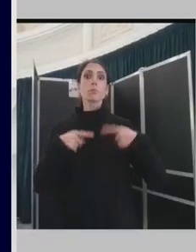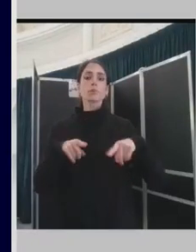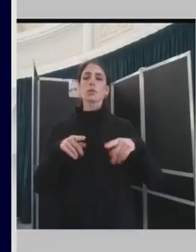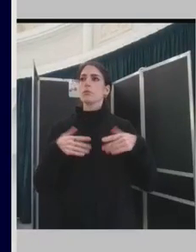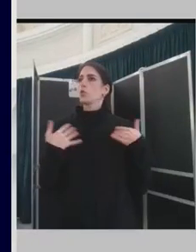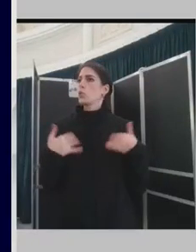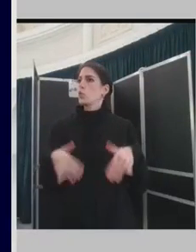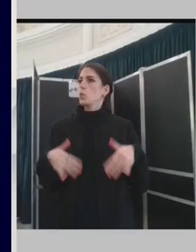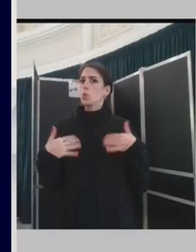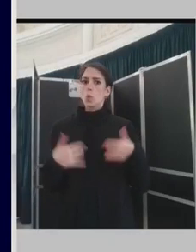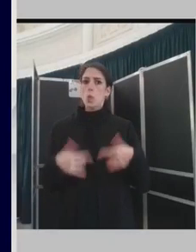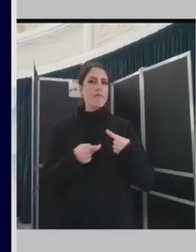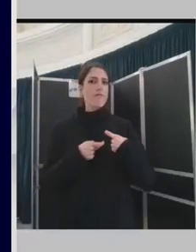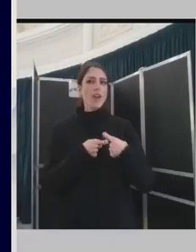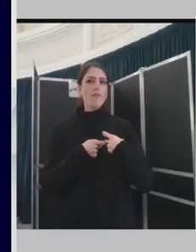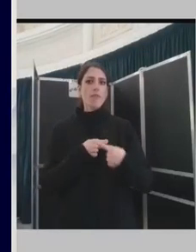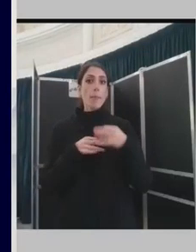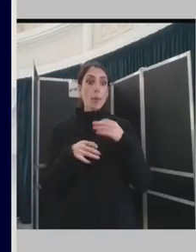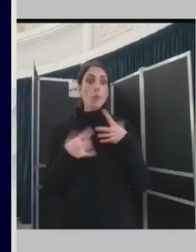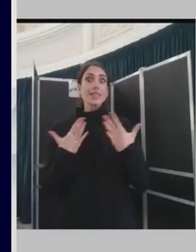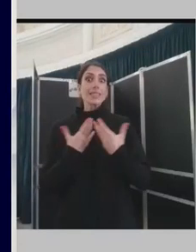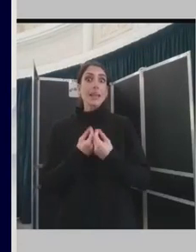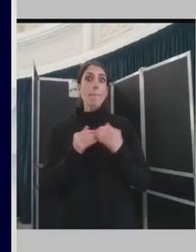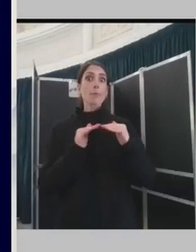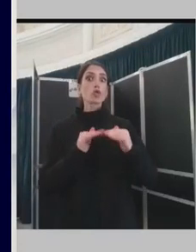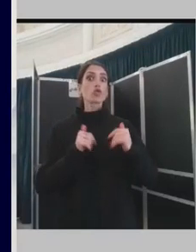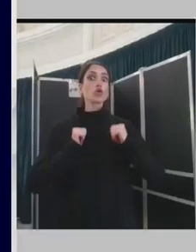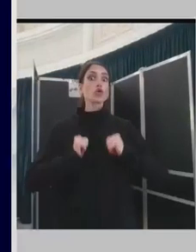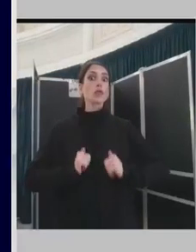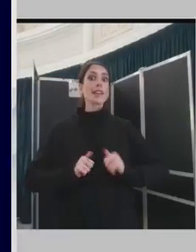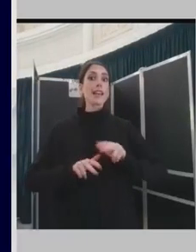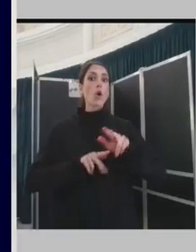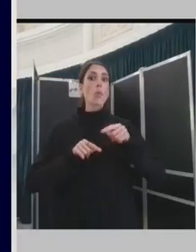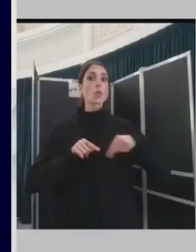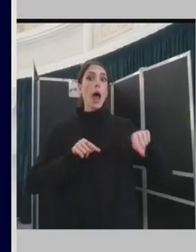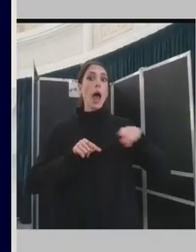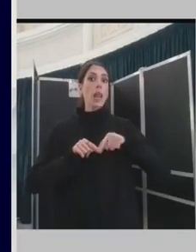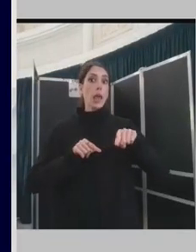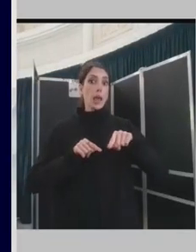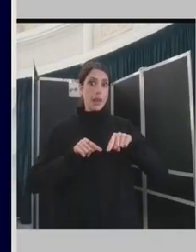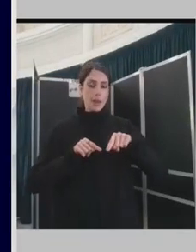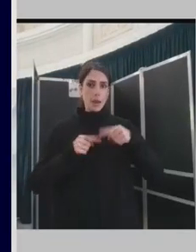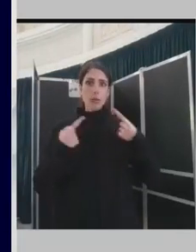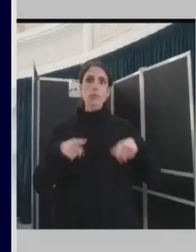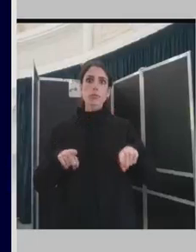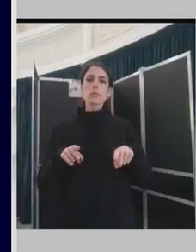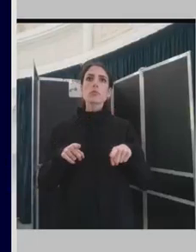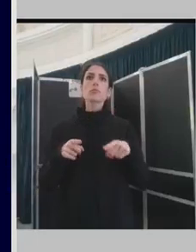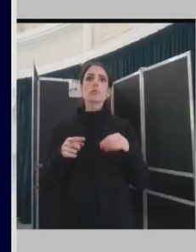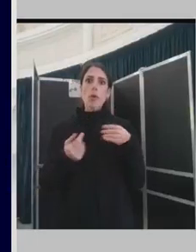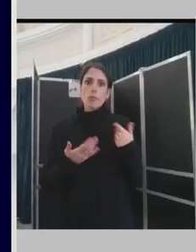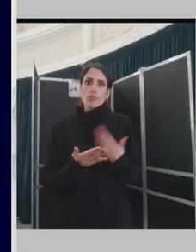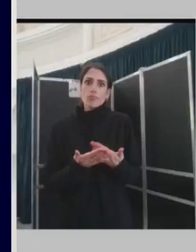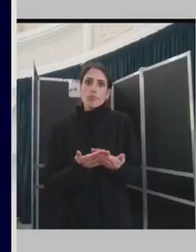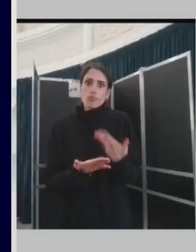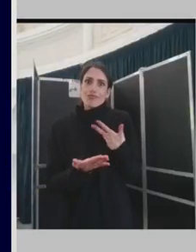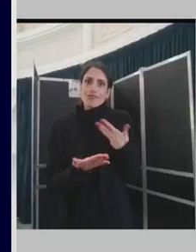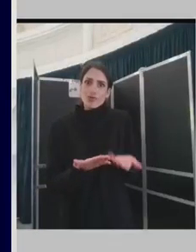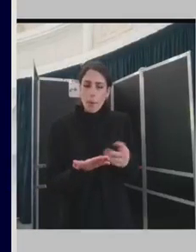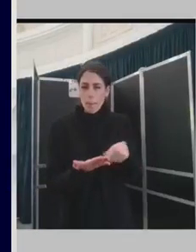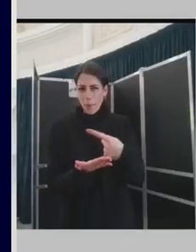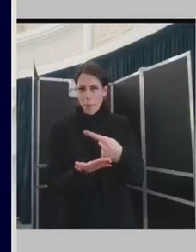stanno conseguendo dei fatti concreti che poi rapidamente illustrerò. Quindi lo ringrazio